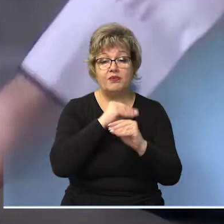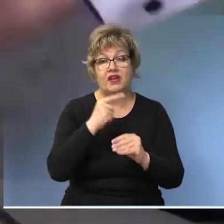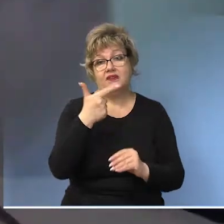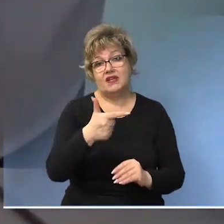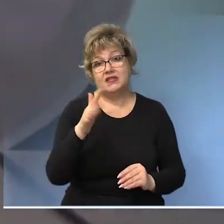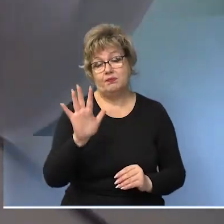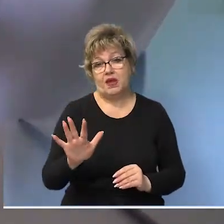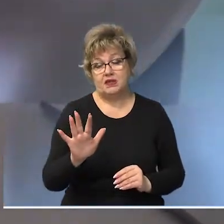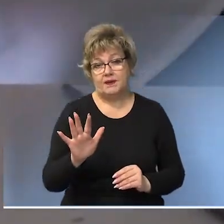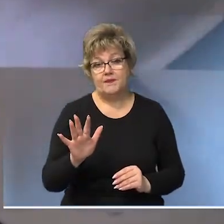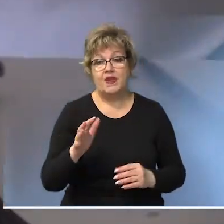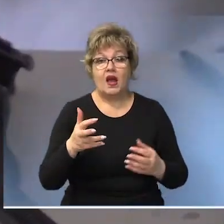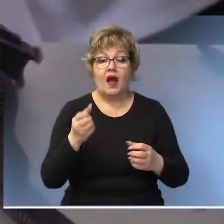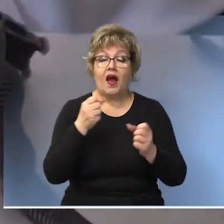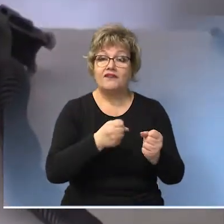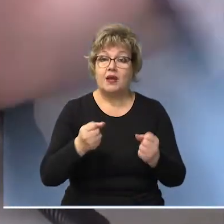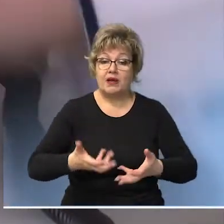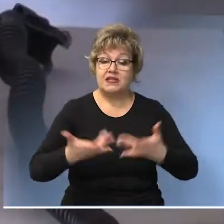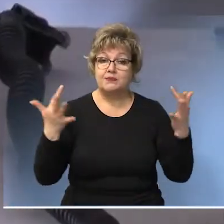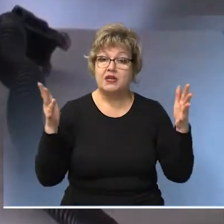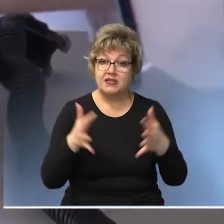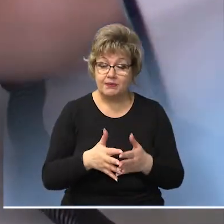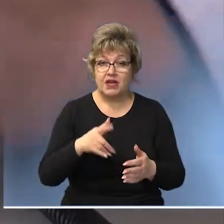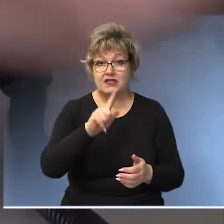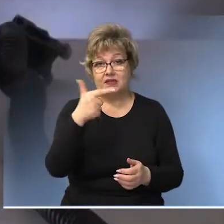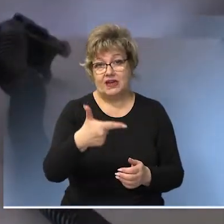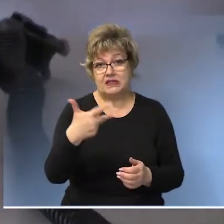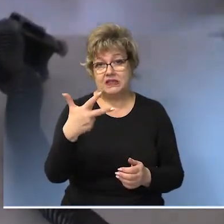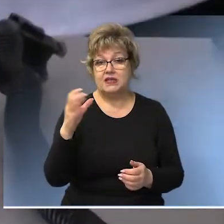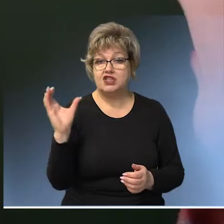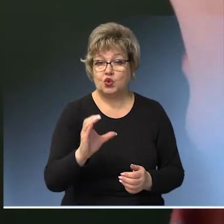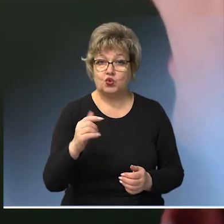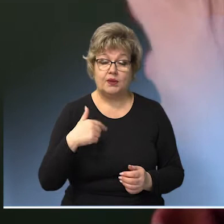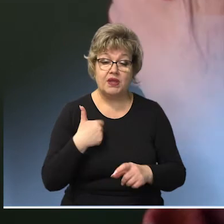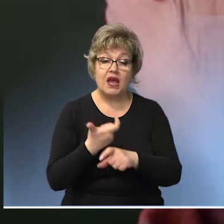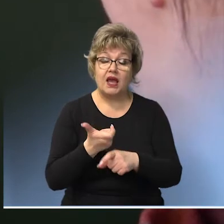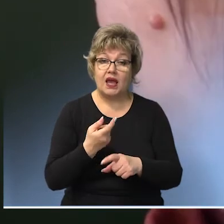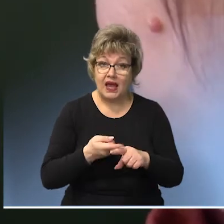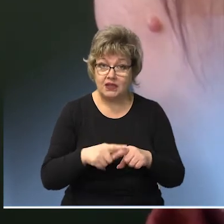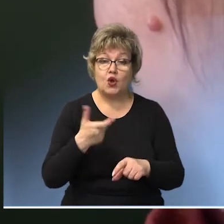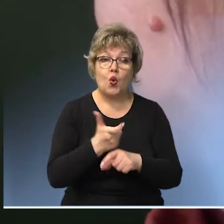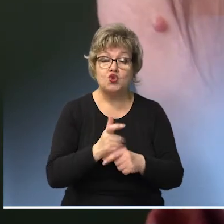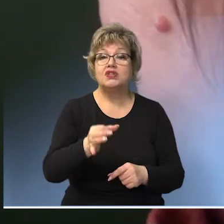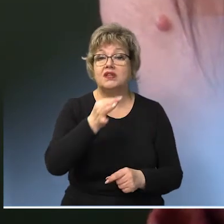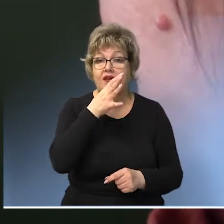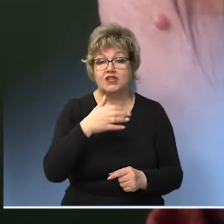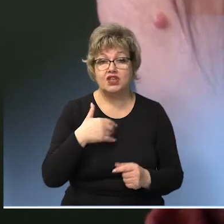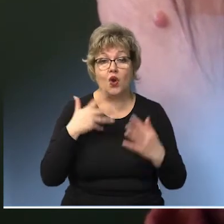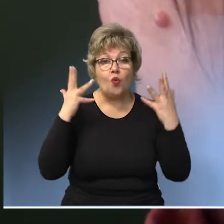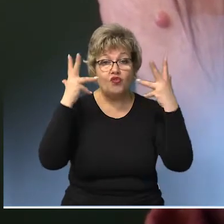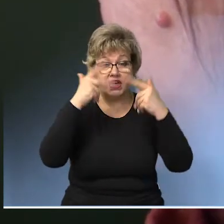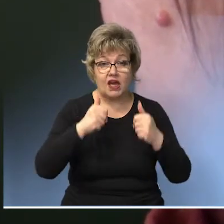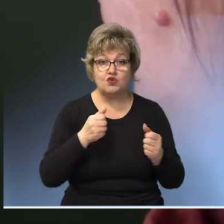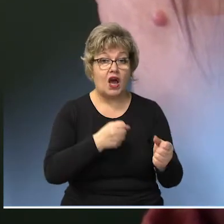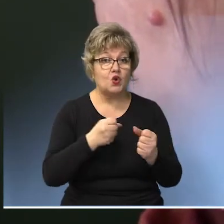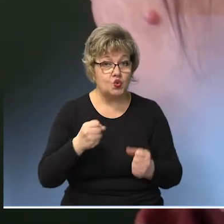выбивает 25. Автомат разбирает и собирает за 23 секунды. Мне это очень нравится, я увлекаюсь оружием и